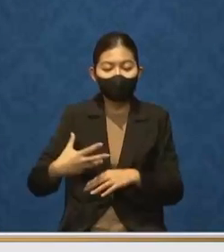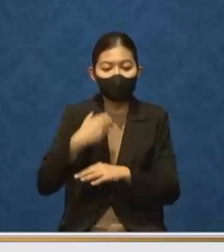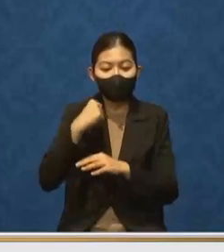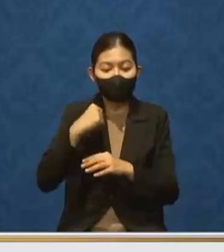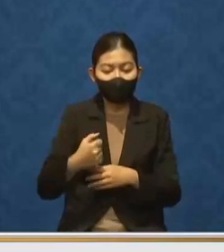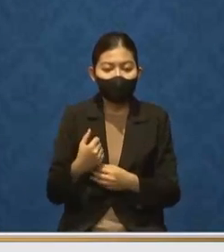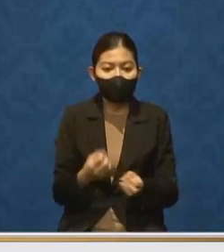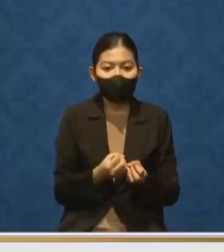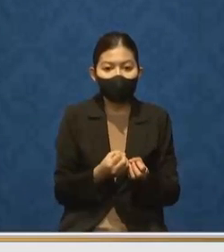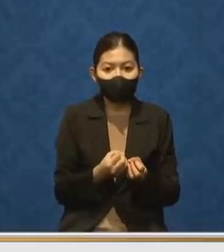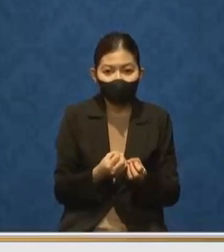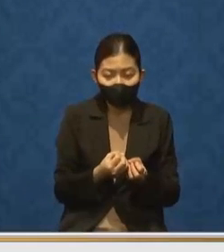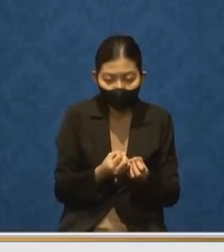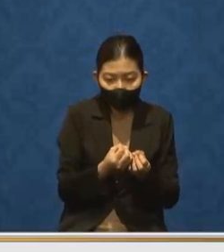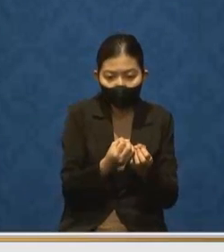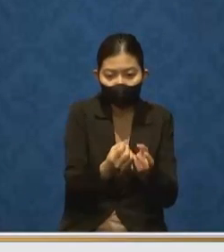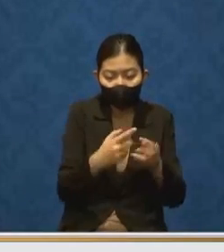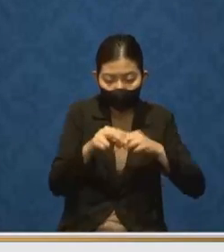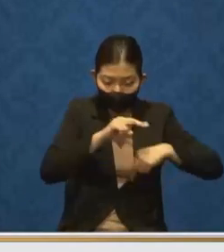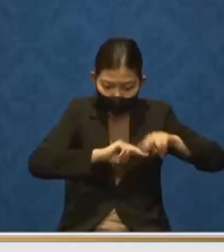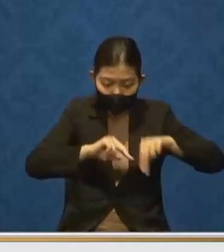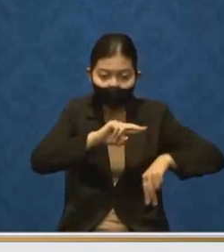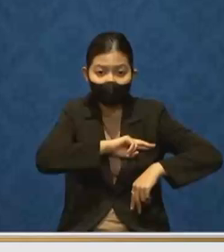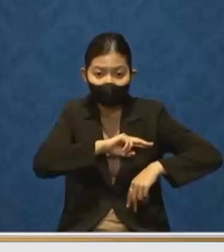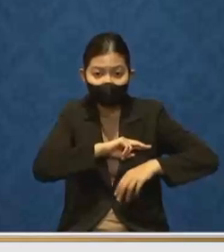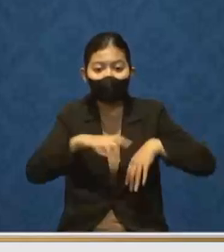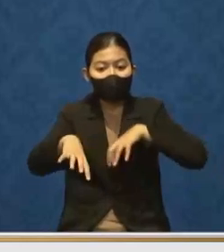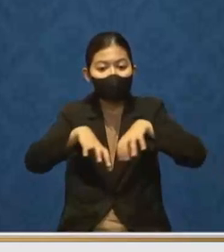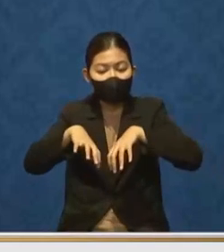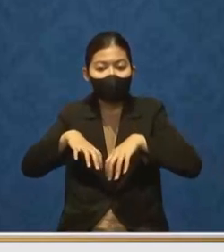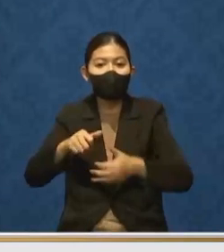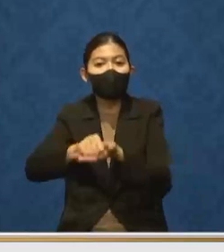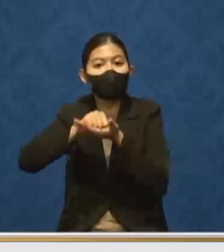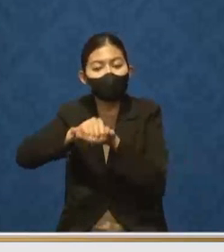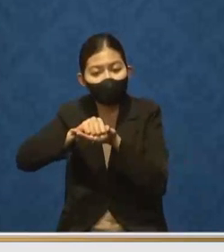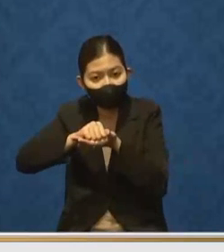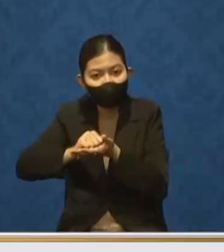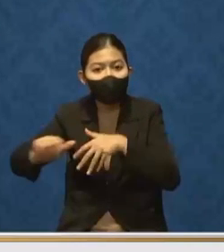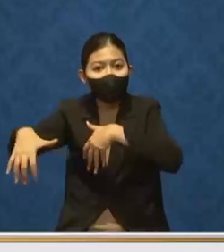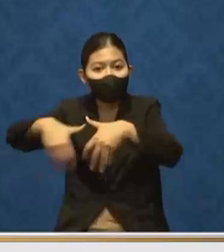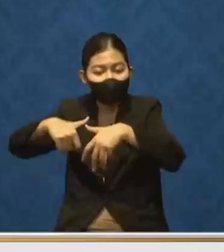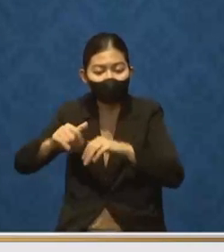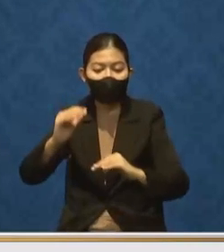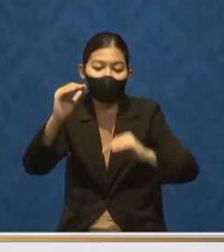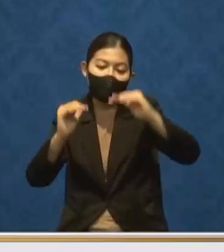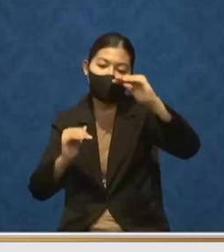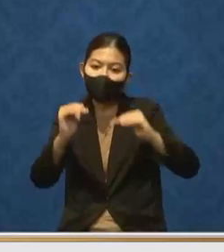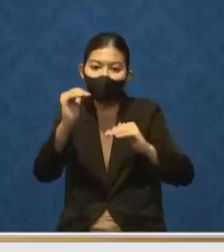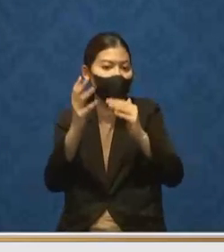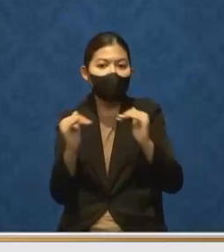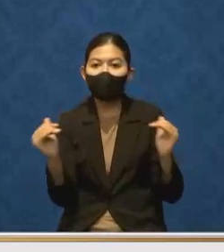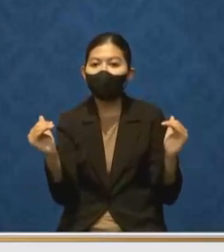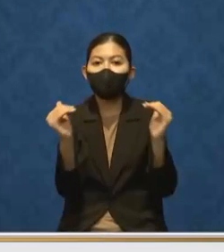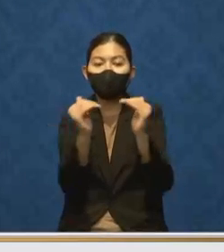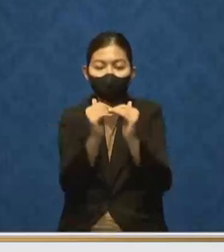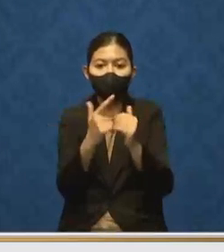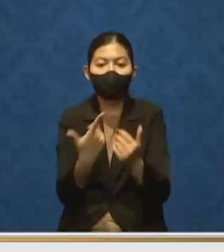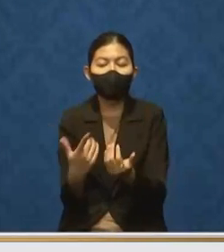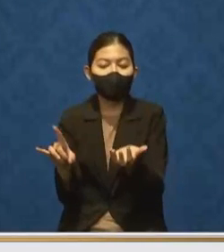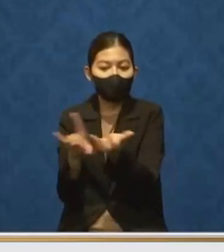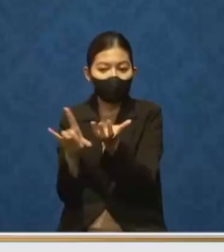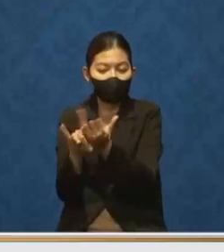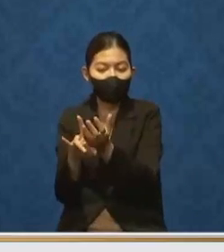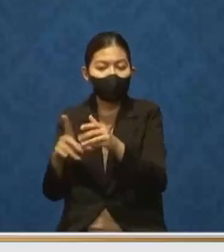ศักยภาพการถ่ายโอนภารกิจการจัดบริการสาธารณะลดความเหลื่อมล้ำรวมทั้งการพัฒนาประสิทธิภาพการจัดเก็บร